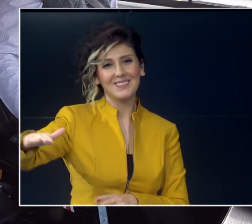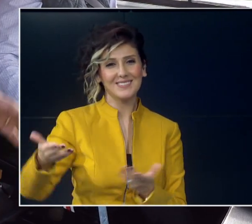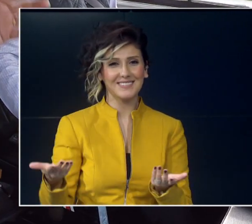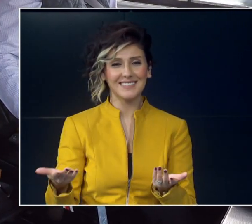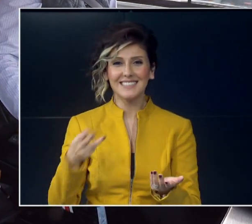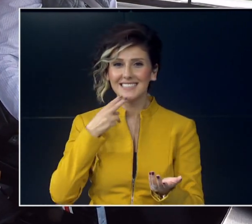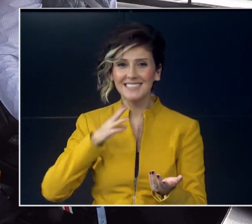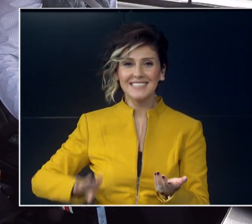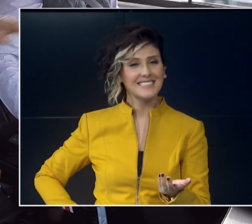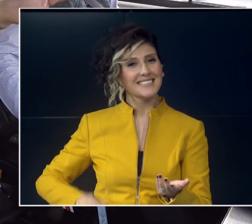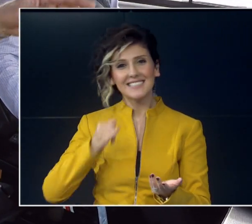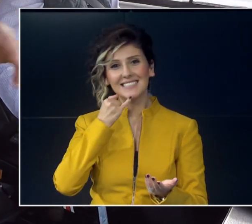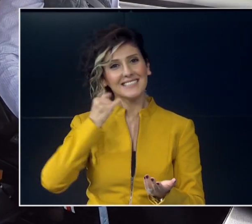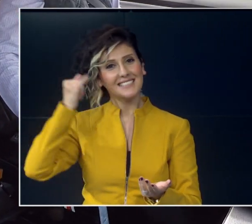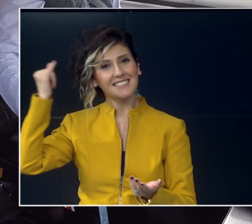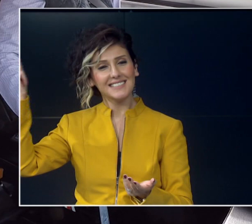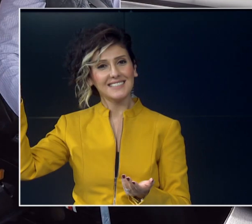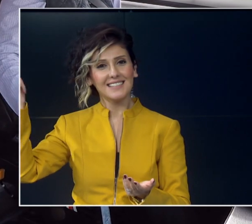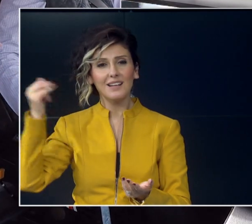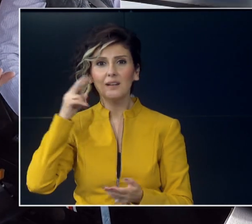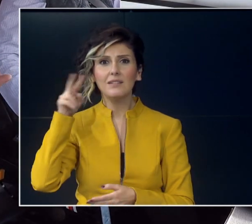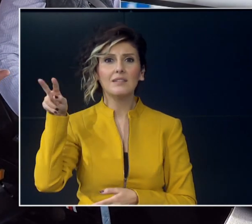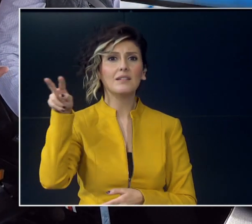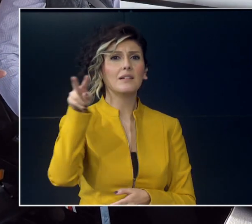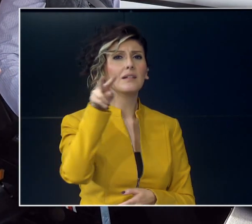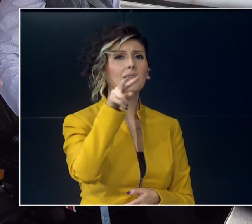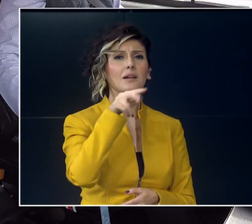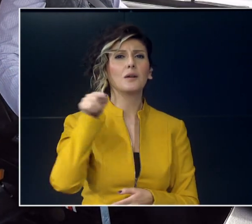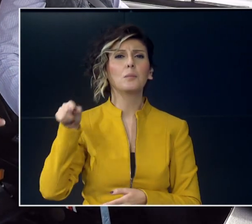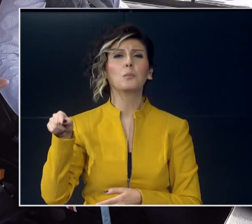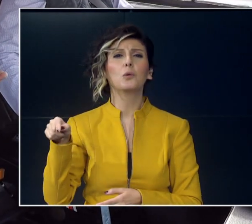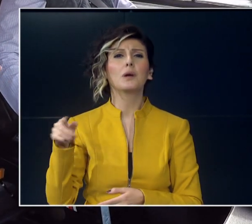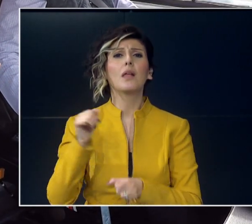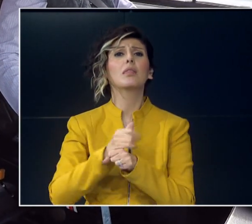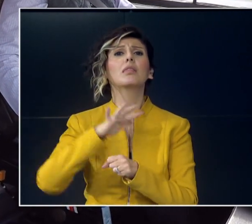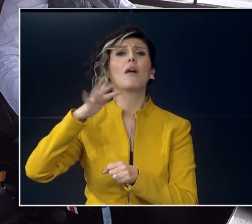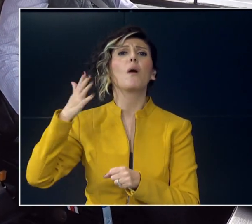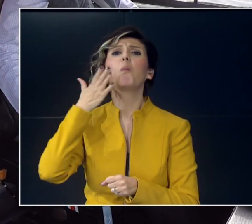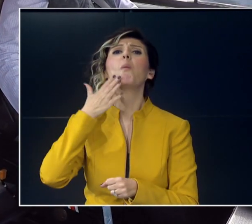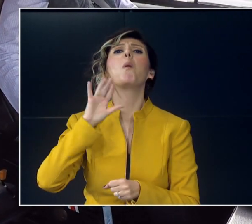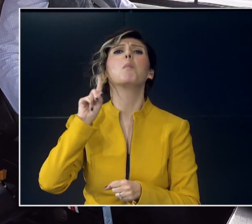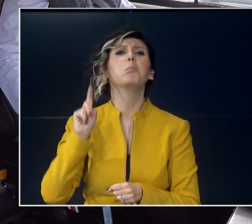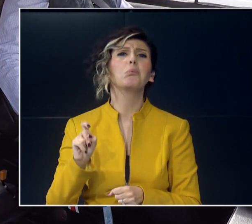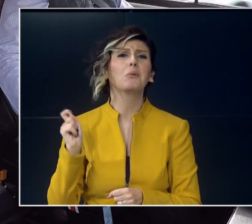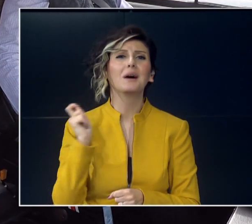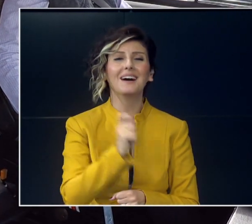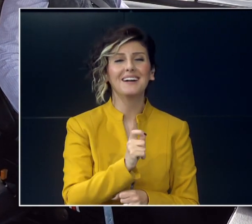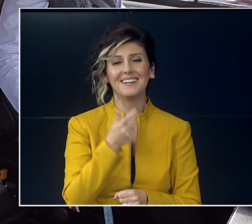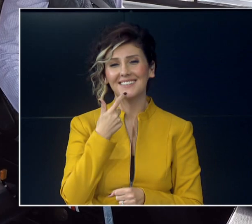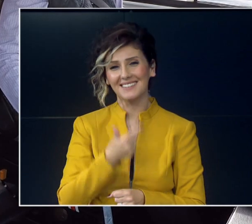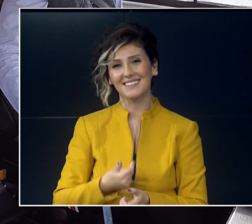sefer kızım ile ziyaret ettik, tatilde böyle bakıyor. Baba, burası hiç dağ yok mu dedi.